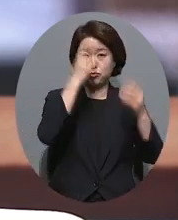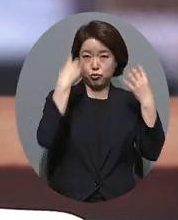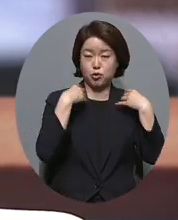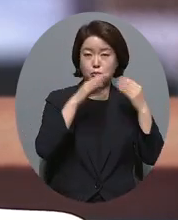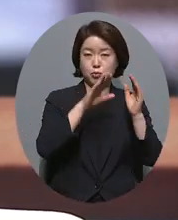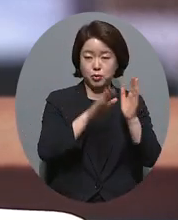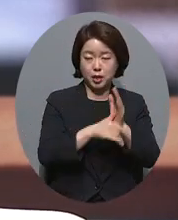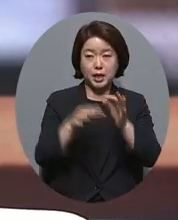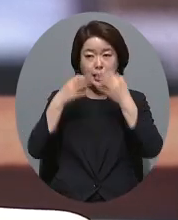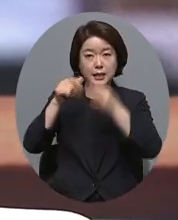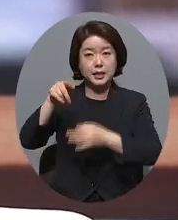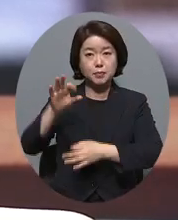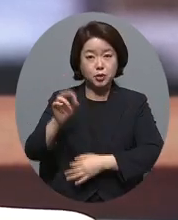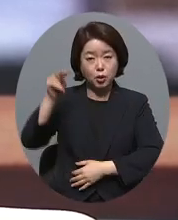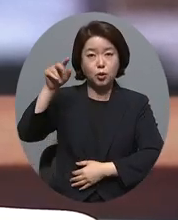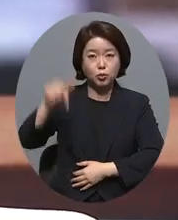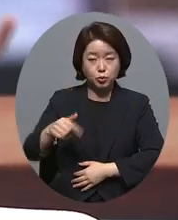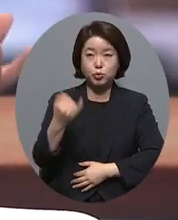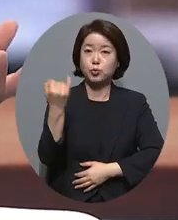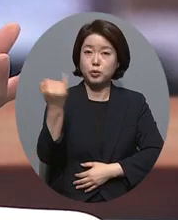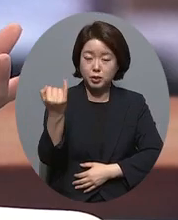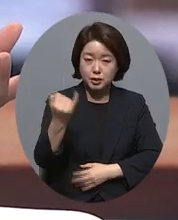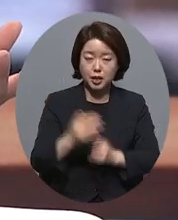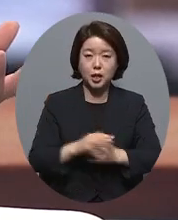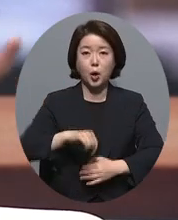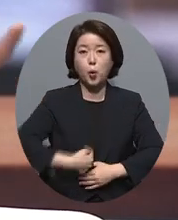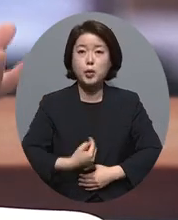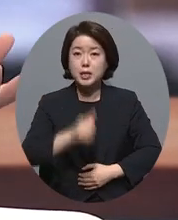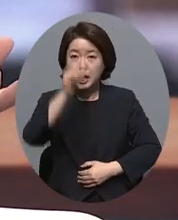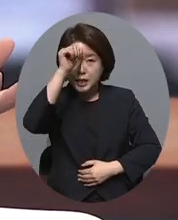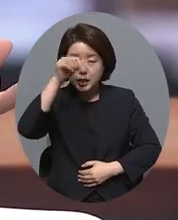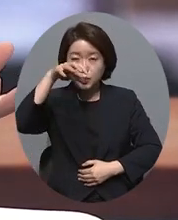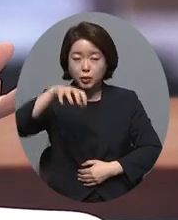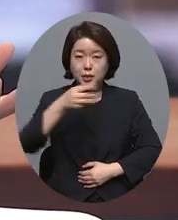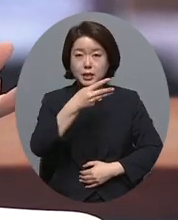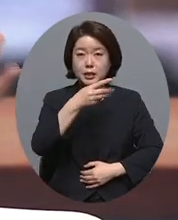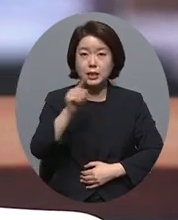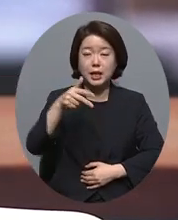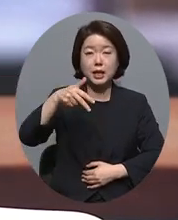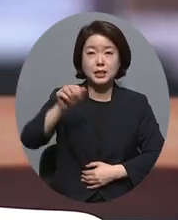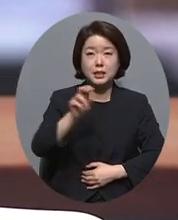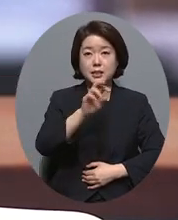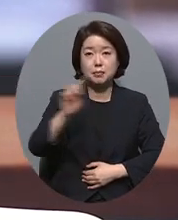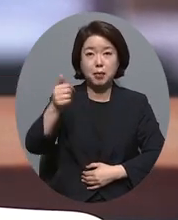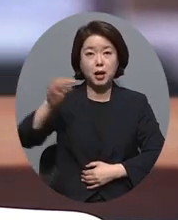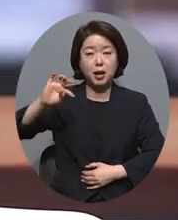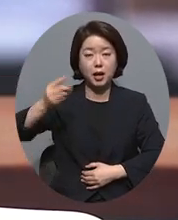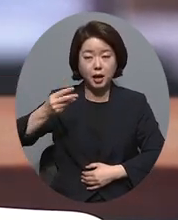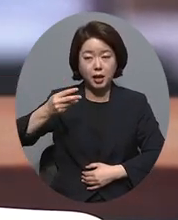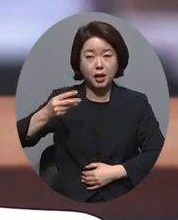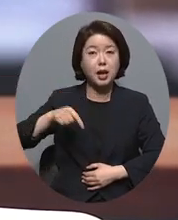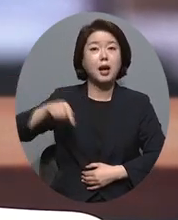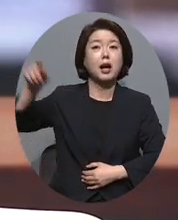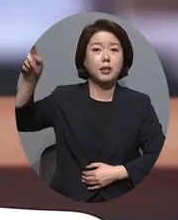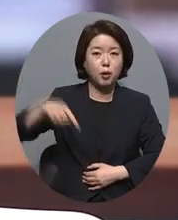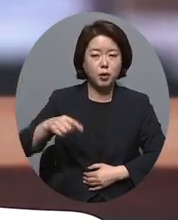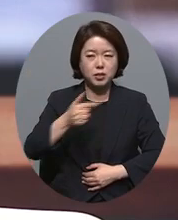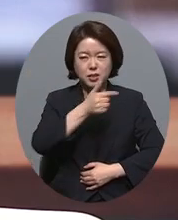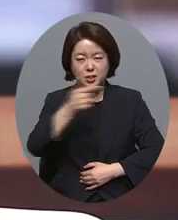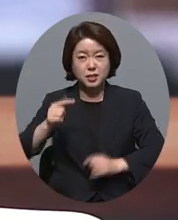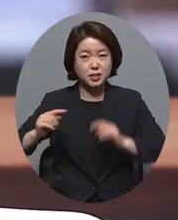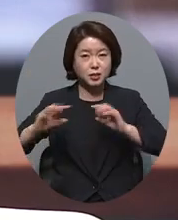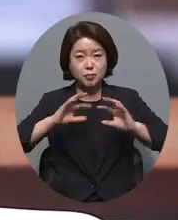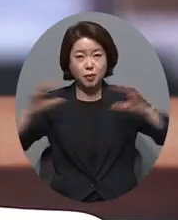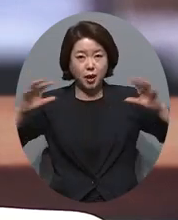김정순 여사가 혼자 인도로 가서 타지마을을 다녀와서 큰 논란이 됐던 적이 있습니다